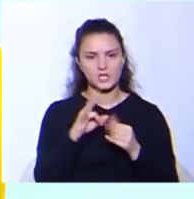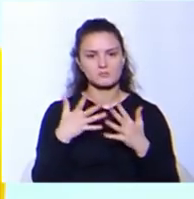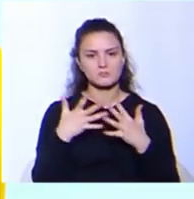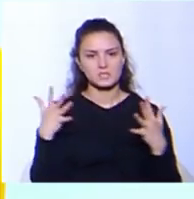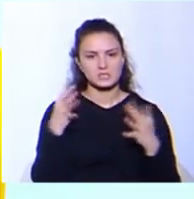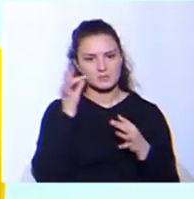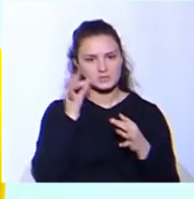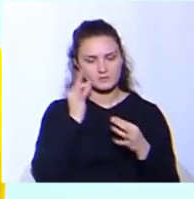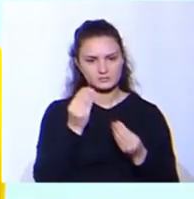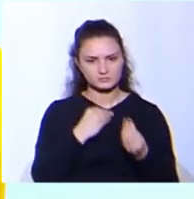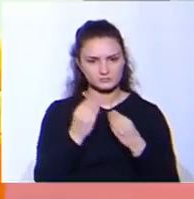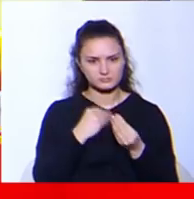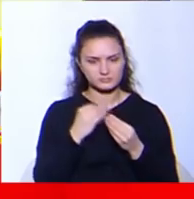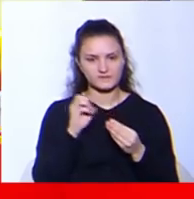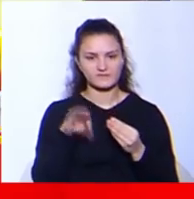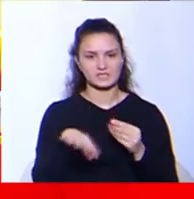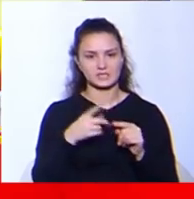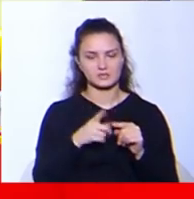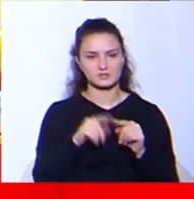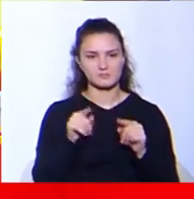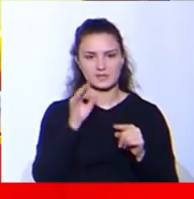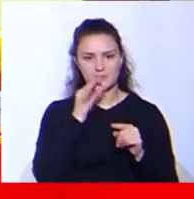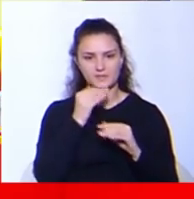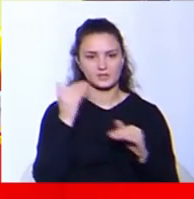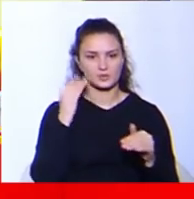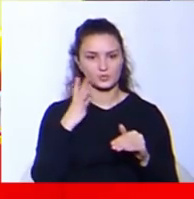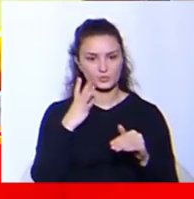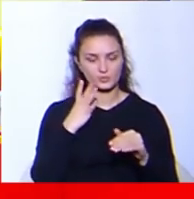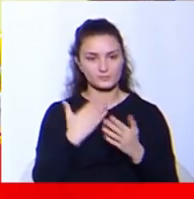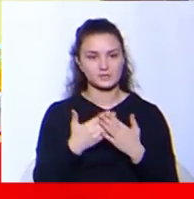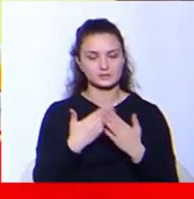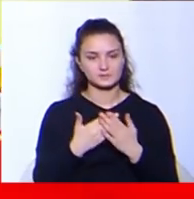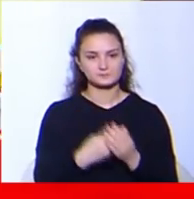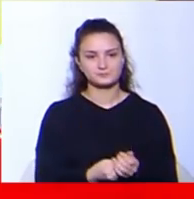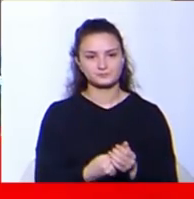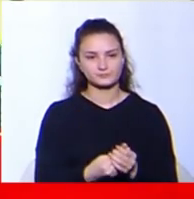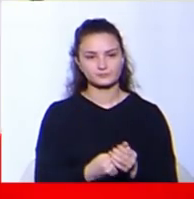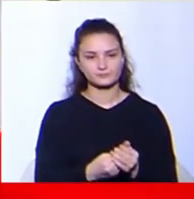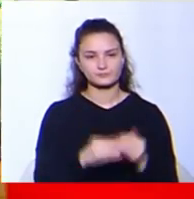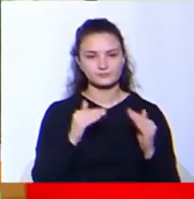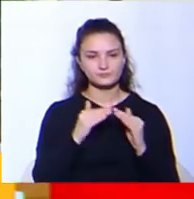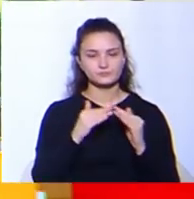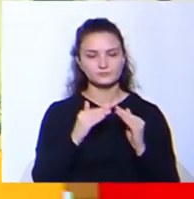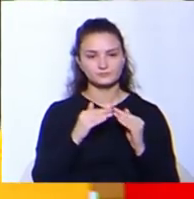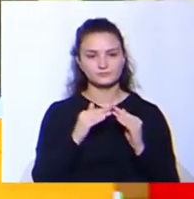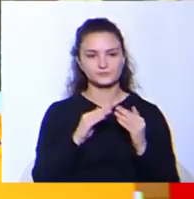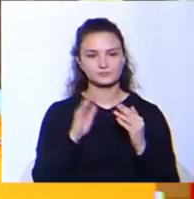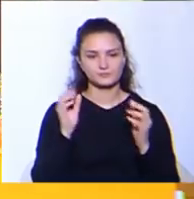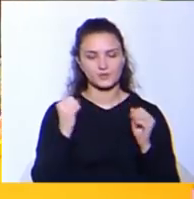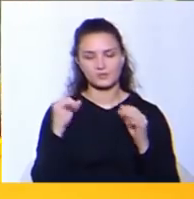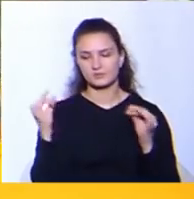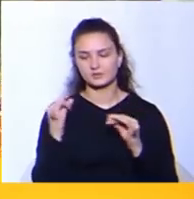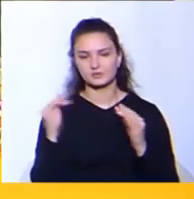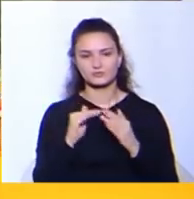მეტ ნამცხვარს მიირთმევს, ვიდრე ეს მანამდე იყო. ან მაგალითად, შინ მობრუნებული მეგობრებთან თავყრილობის